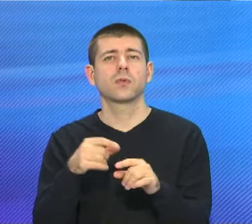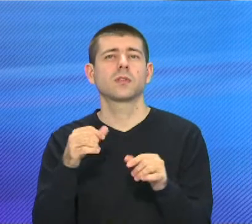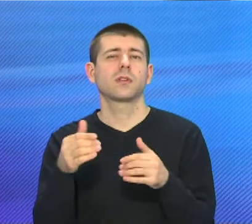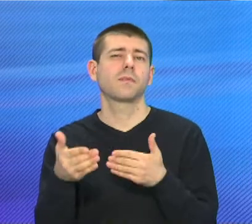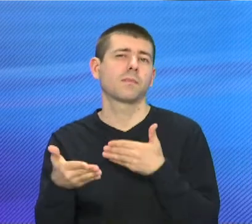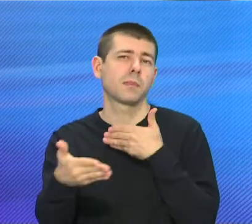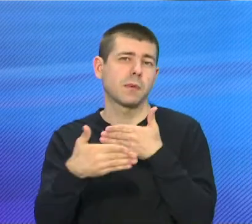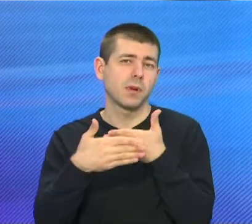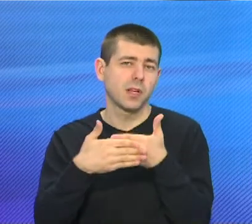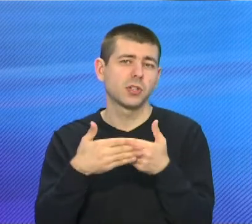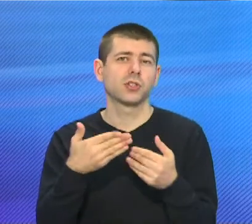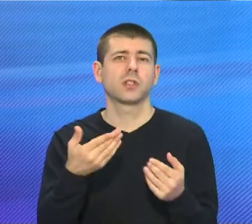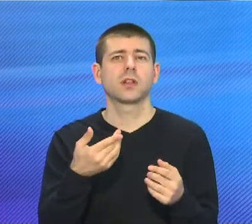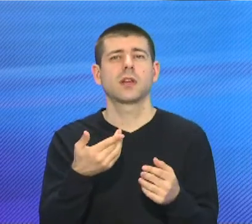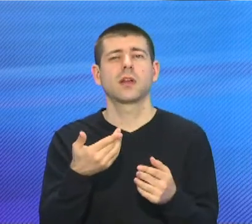этому